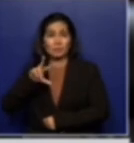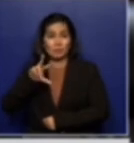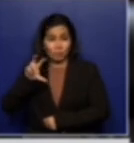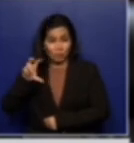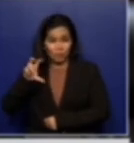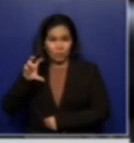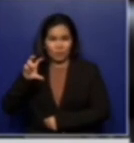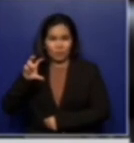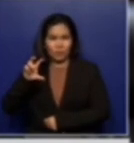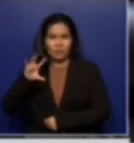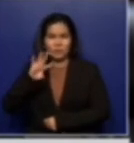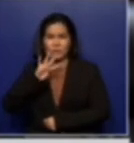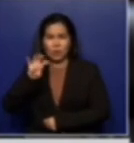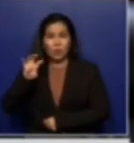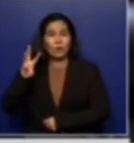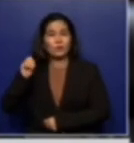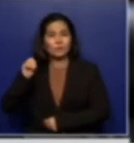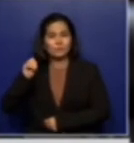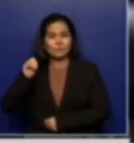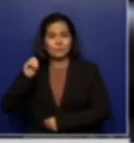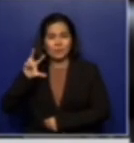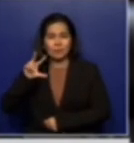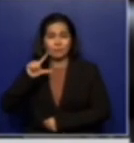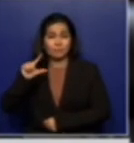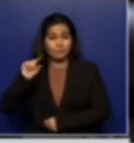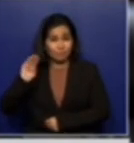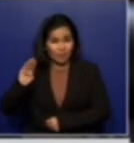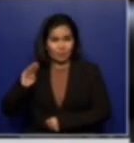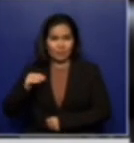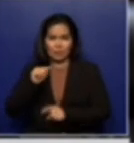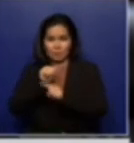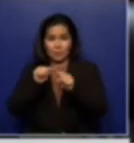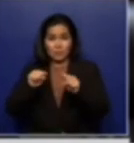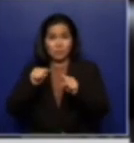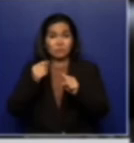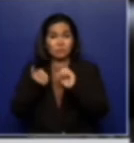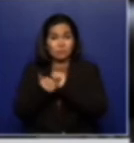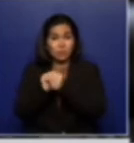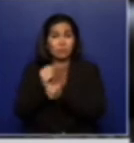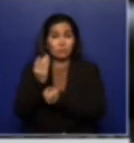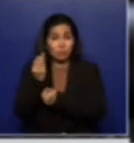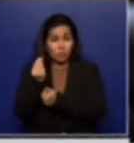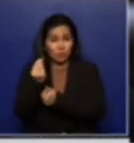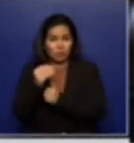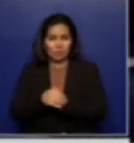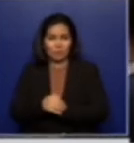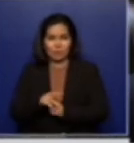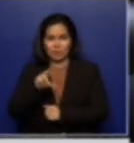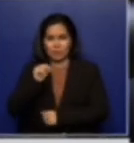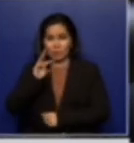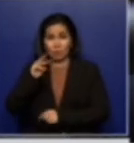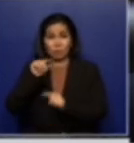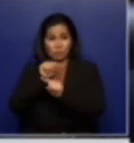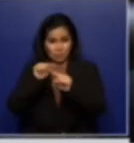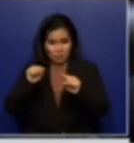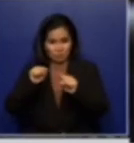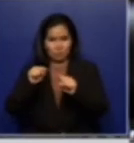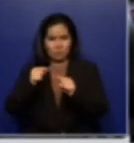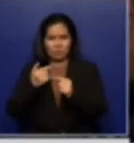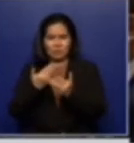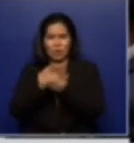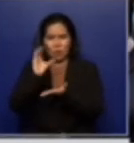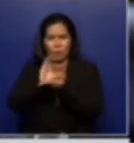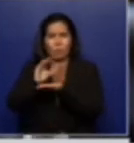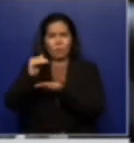22,463 ล้านบาทท่านประธานครับคิดเป็นเปอร์เซ็นต์ลด 36% ลดไหมลดครับแต่มันล